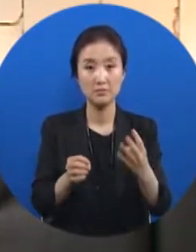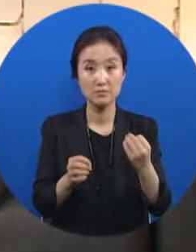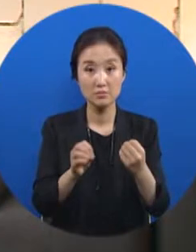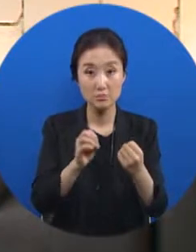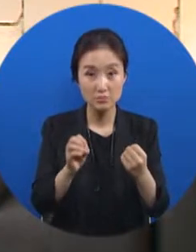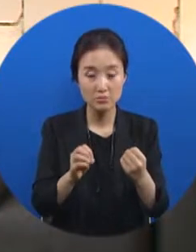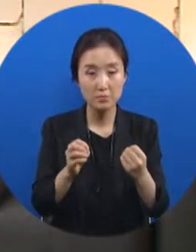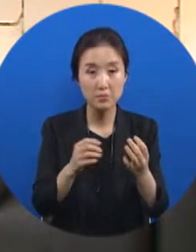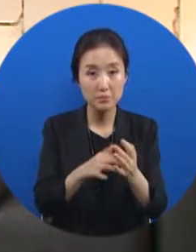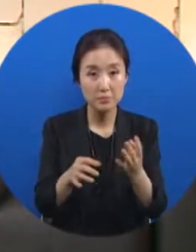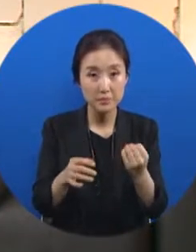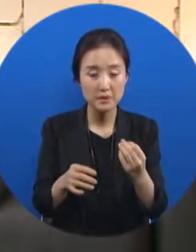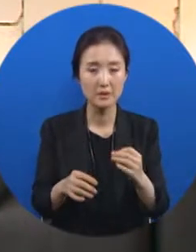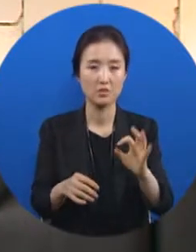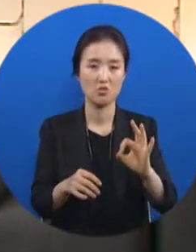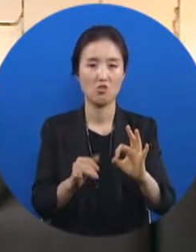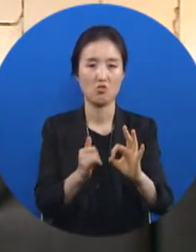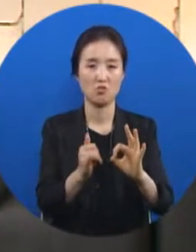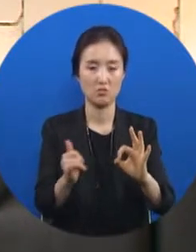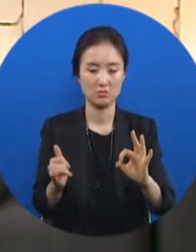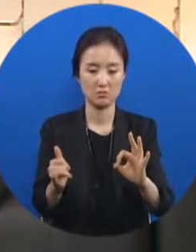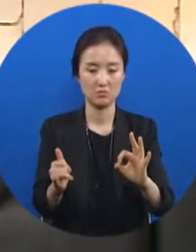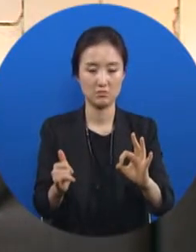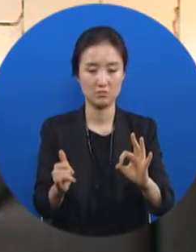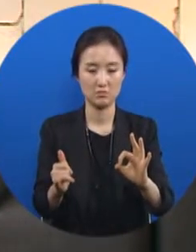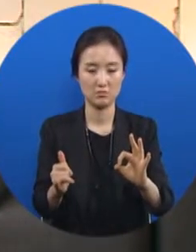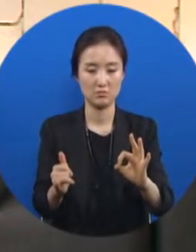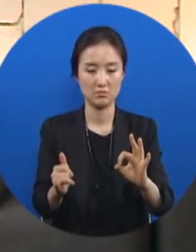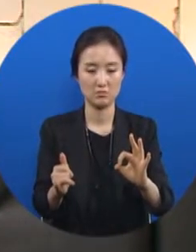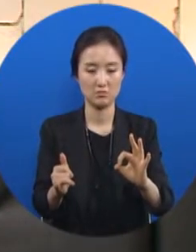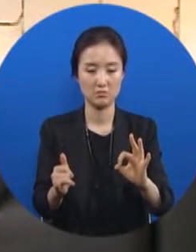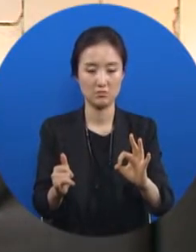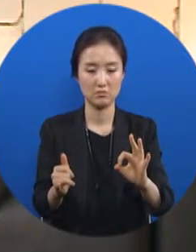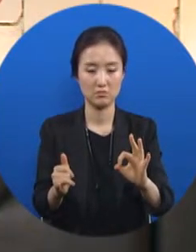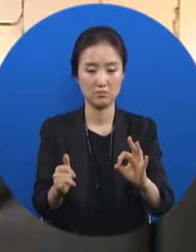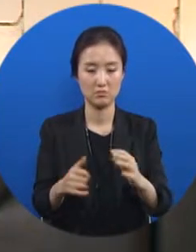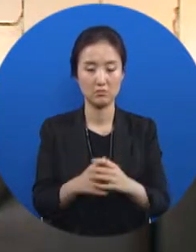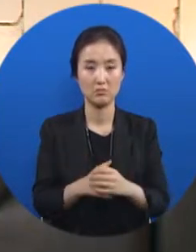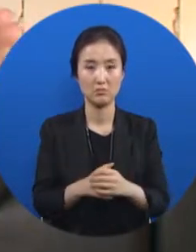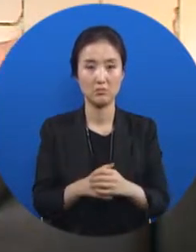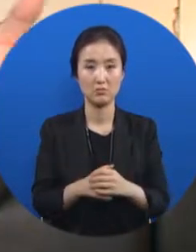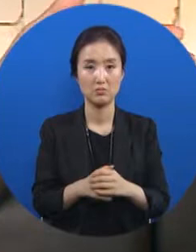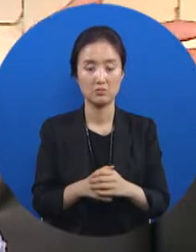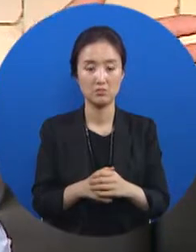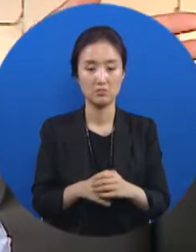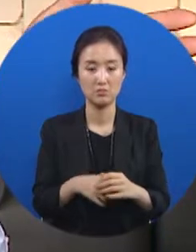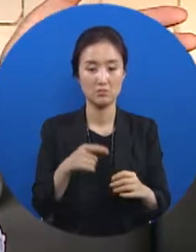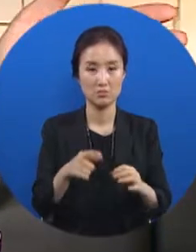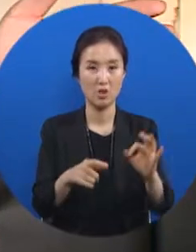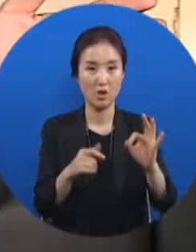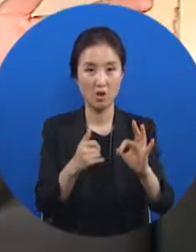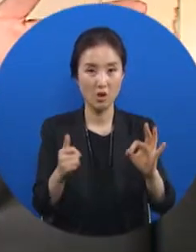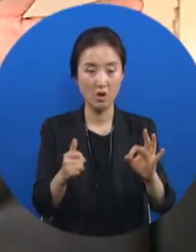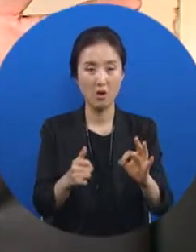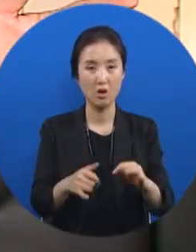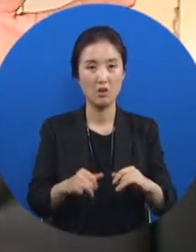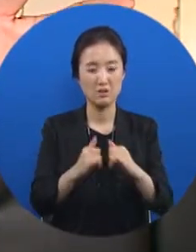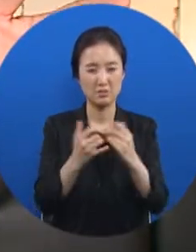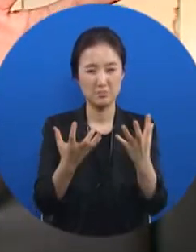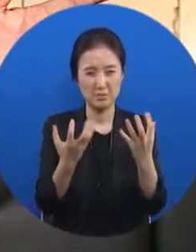10명. 10명의 1%는 0.1. 보이지도 않아요. 이건 2대도 못 가네.